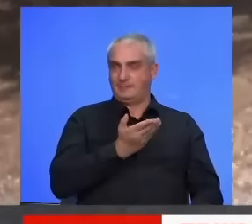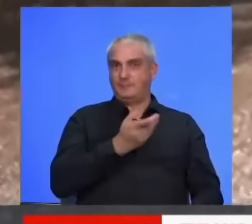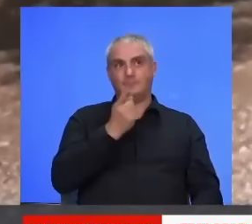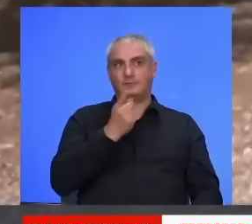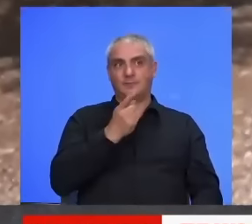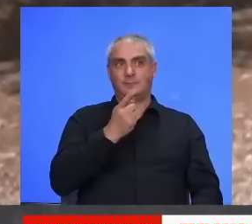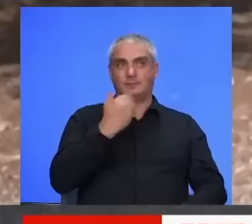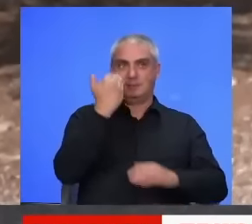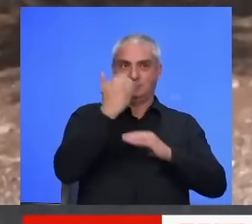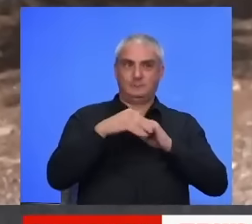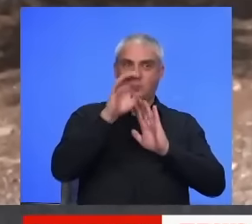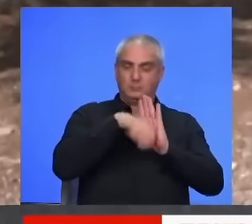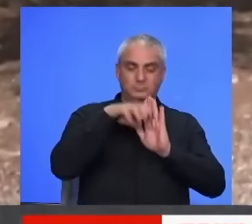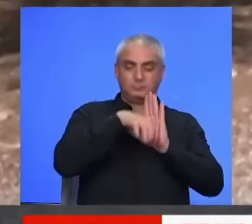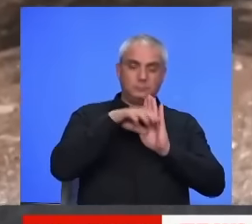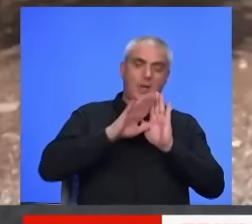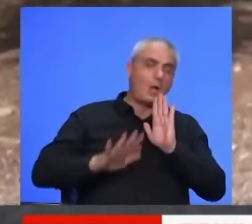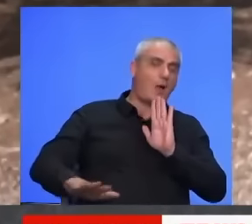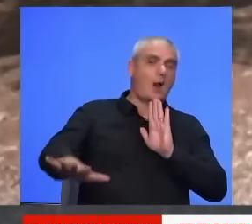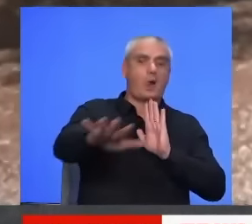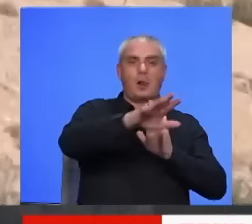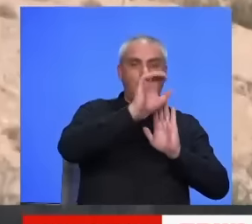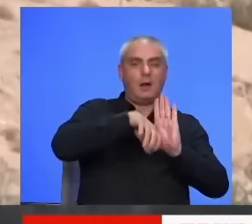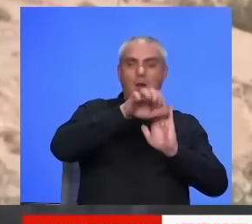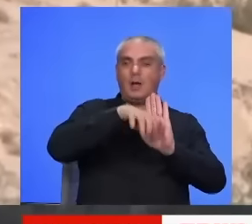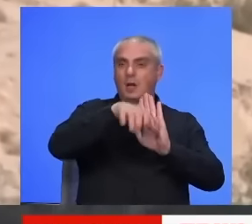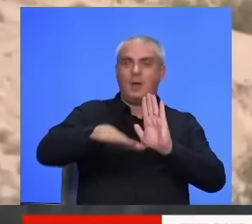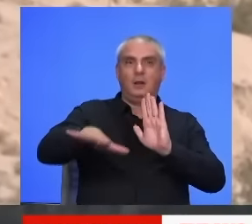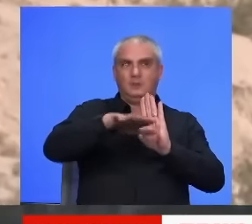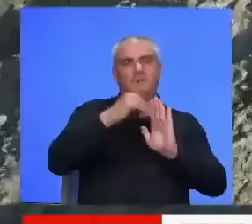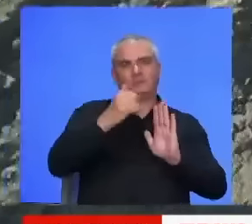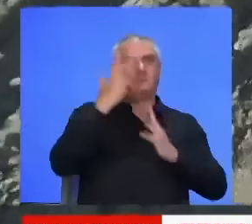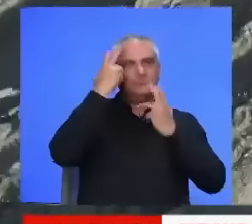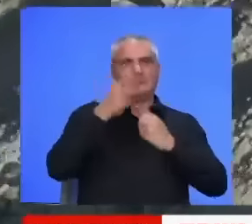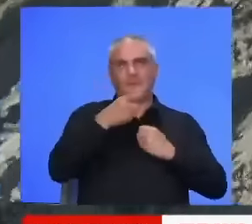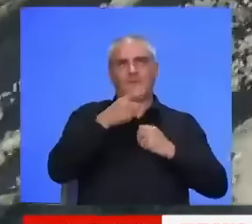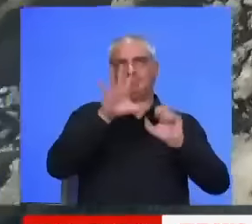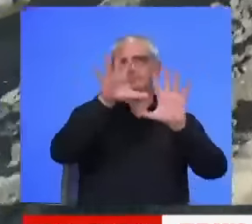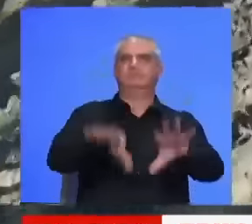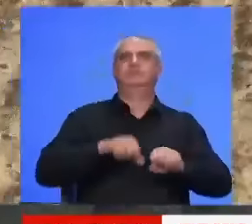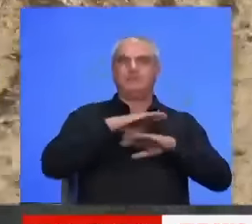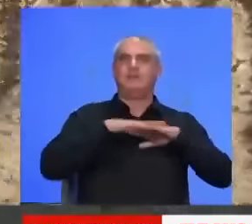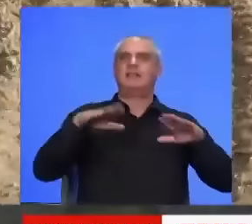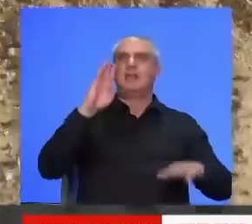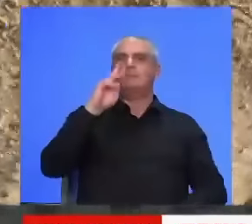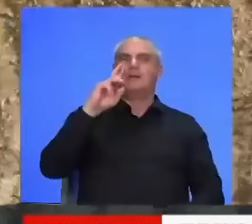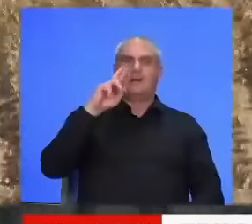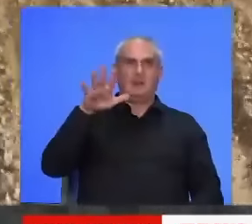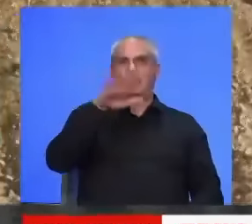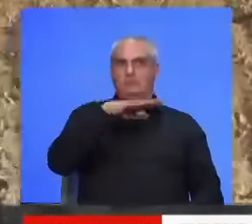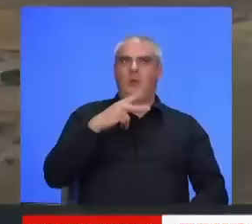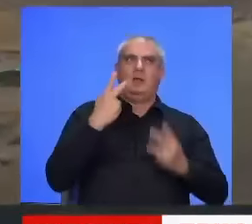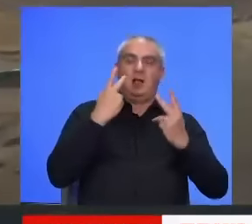סיימו לכרות פה בכל המרחב, והם מצפים לקחת את שדה בריר, אזור בעל